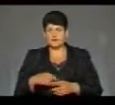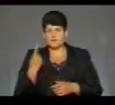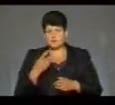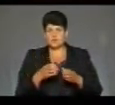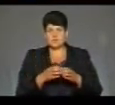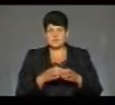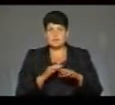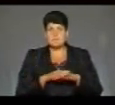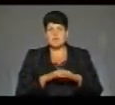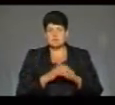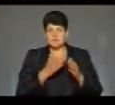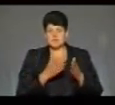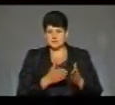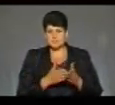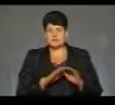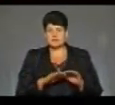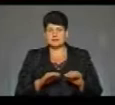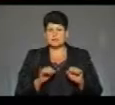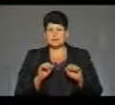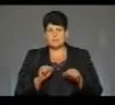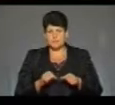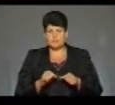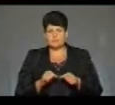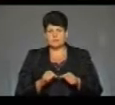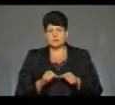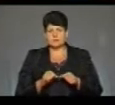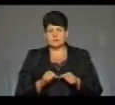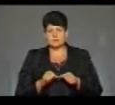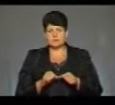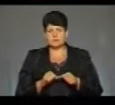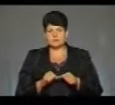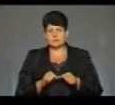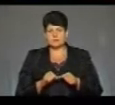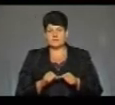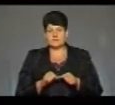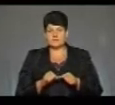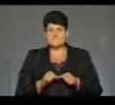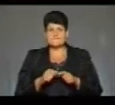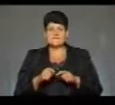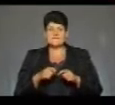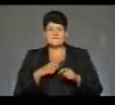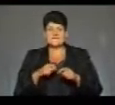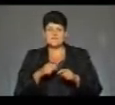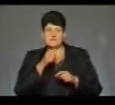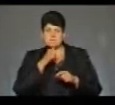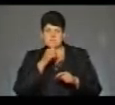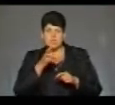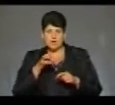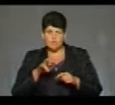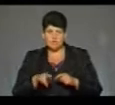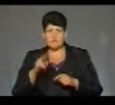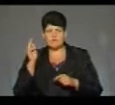– це математичний, в якому дітки можуть засвоювати одиниці вимірювання, також вивчати